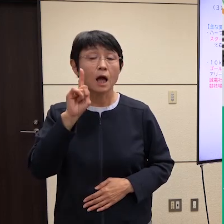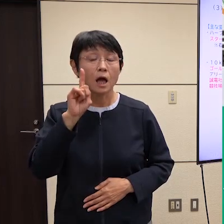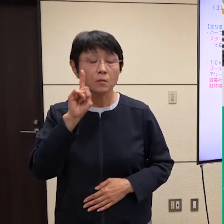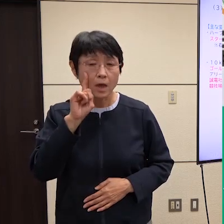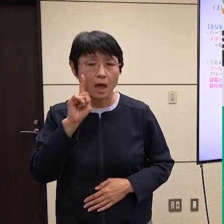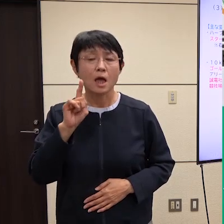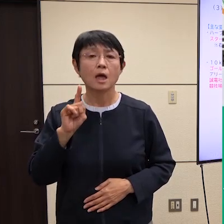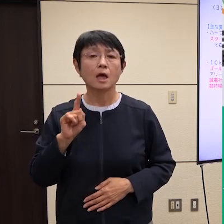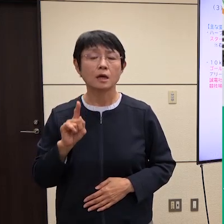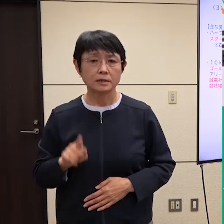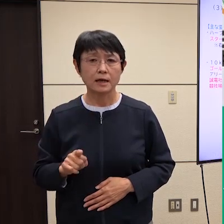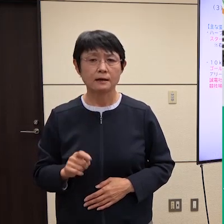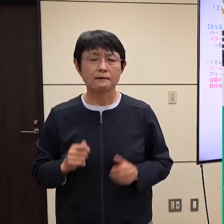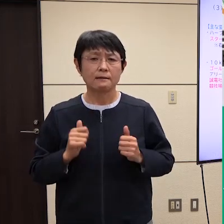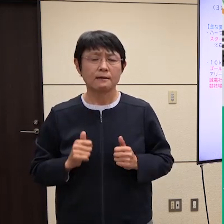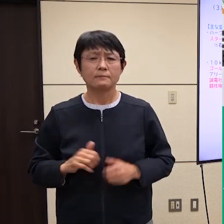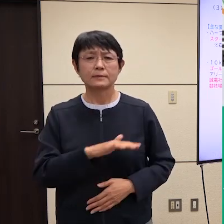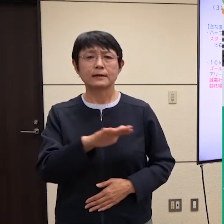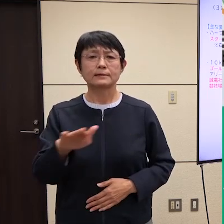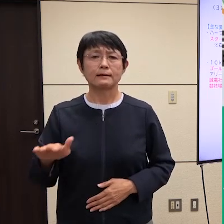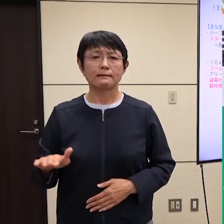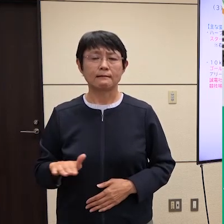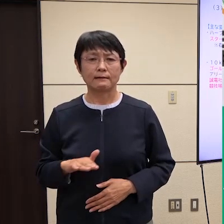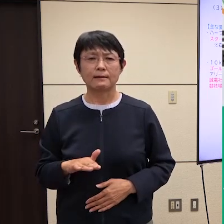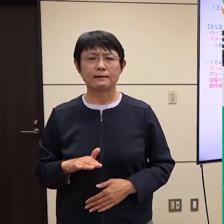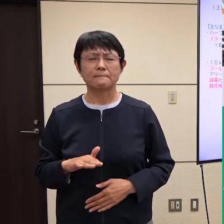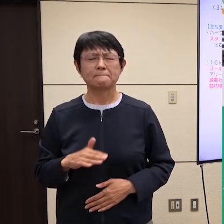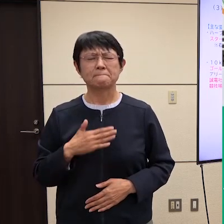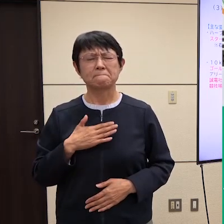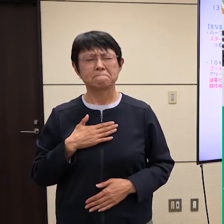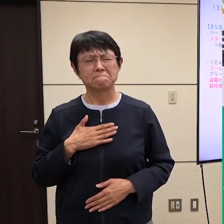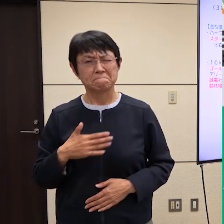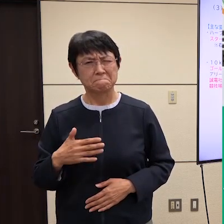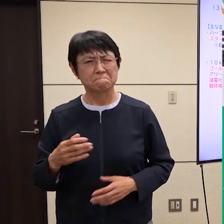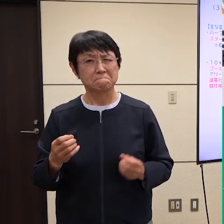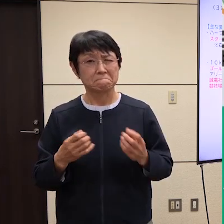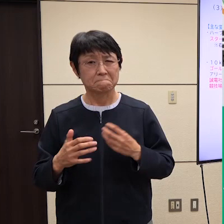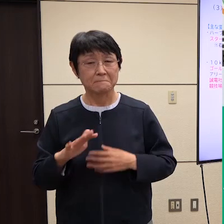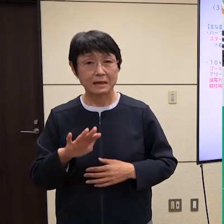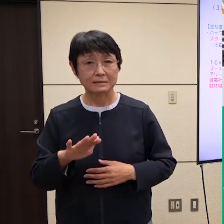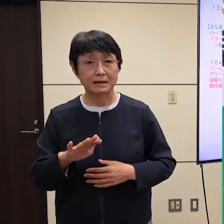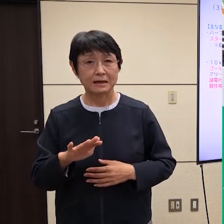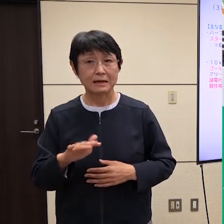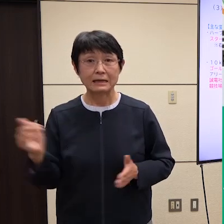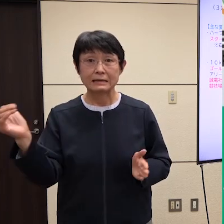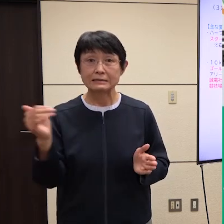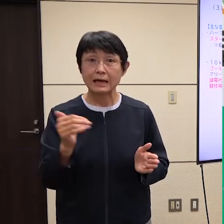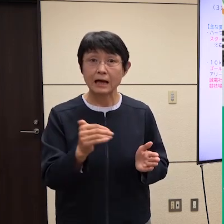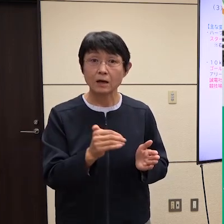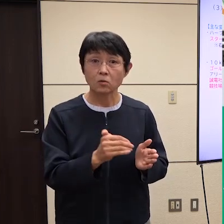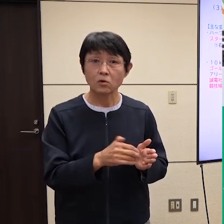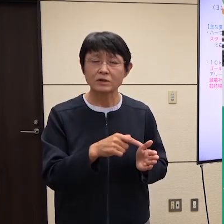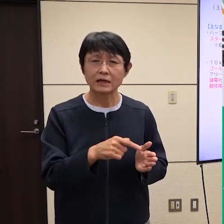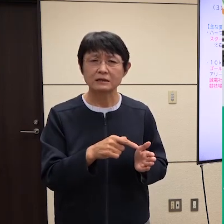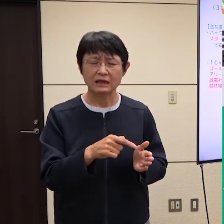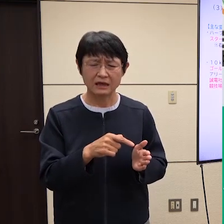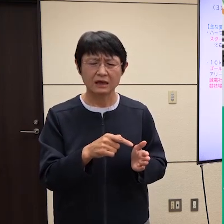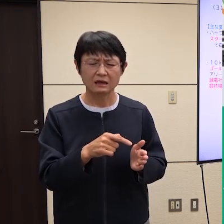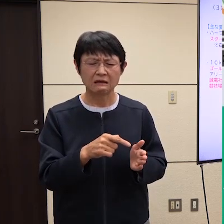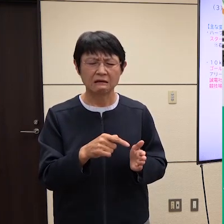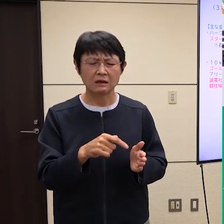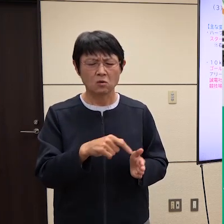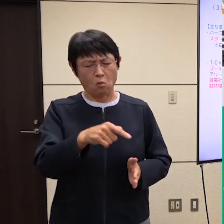で、ランナーの皆さんからちょっとこうあまり評判良くなかったのはですね、一番最後になって折り返し